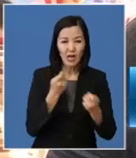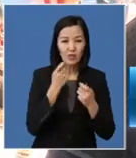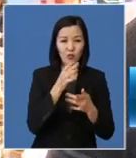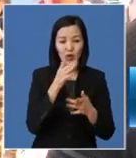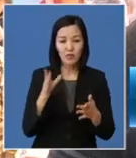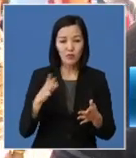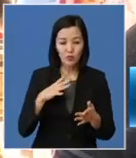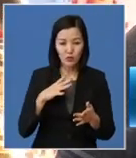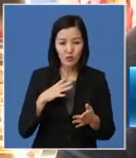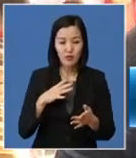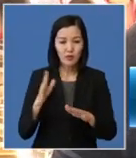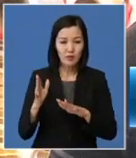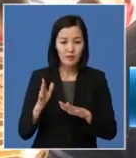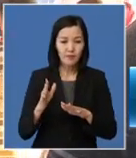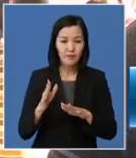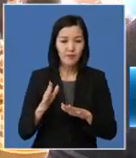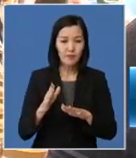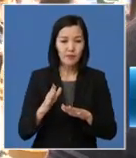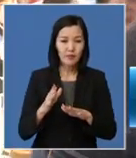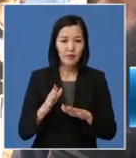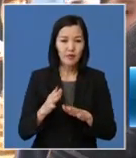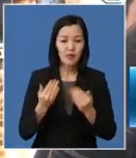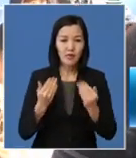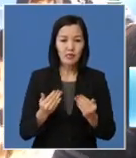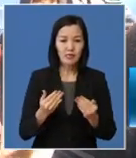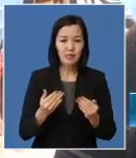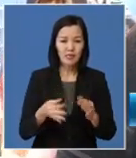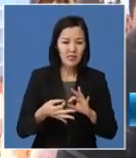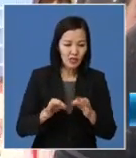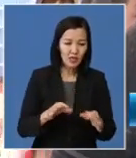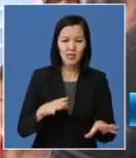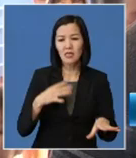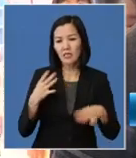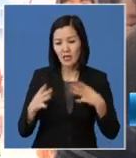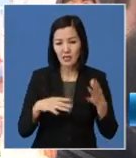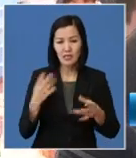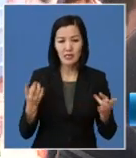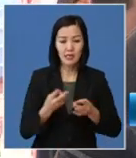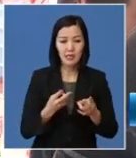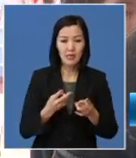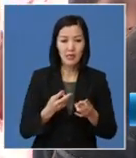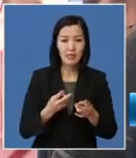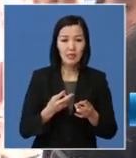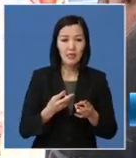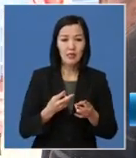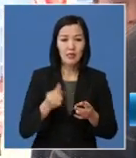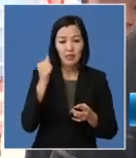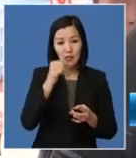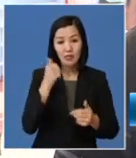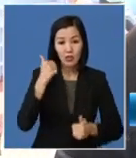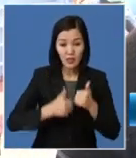аса жаңағындай нәтижені күтуге болмайды қазіргі кезде. Олардың бұлар дайындалып ертеңгі күні жарысқа шығады,